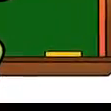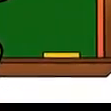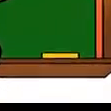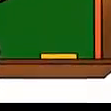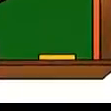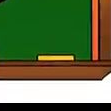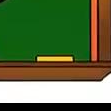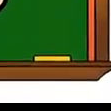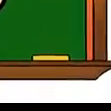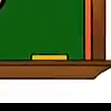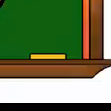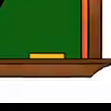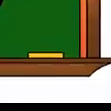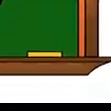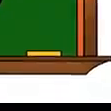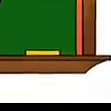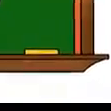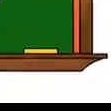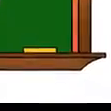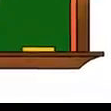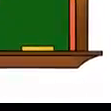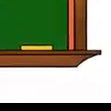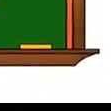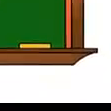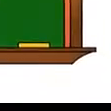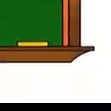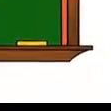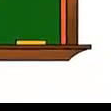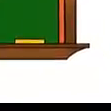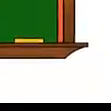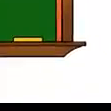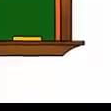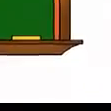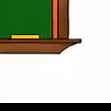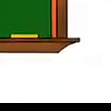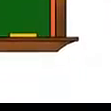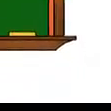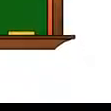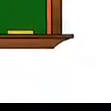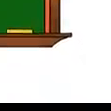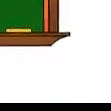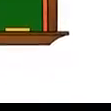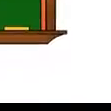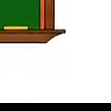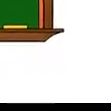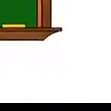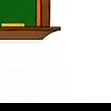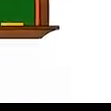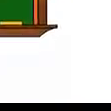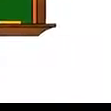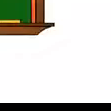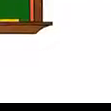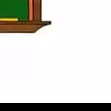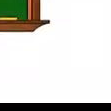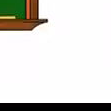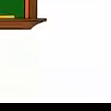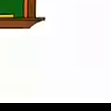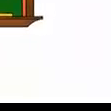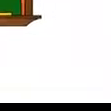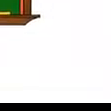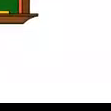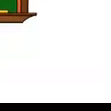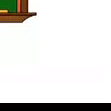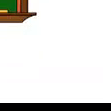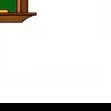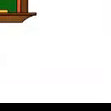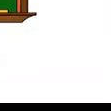uning o'rtasidagi nima bo'lgani yodingizdan chiqadi. Matnda ham xuddi shunday bo'lishi mumkin. Shuning uchun har doim so'zlayotgan hikoyadagi